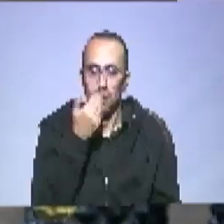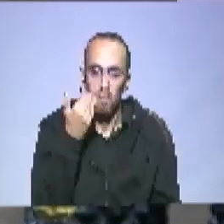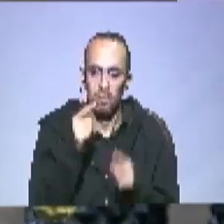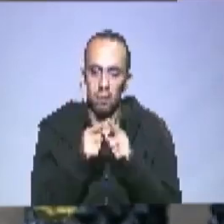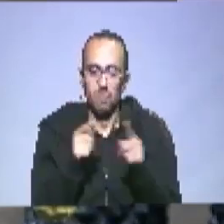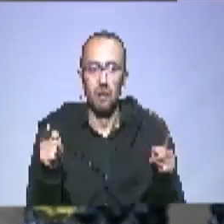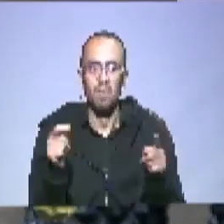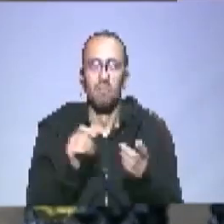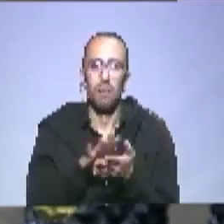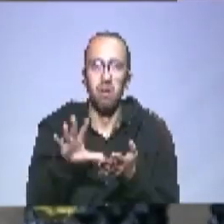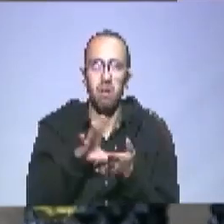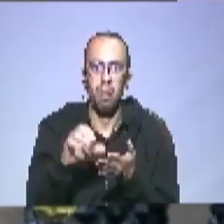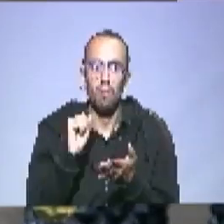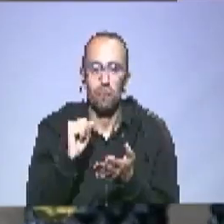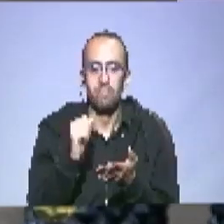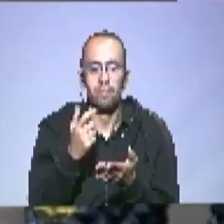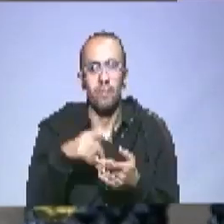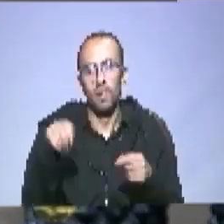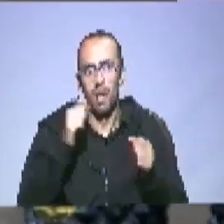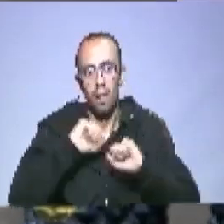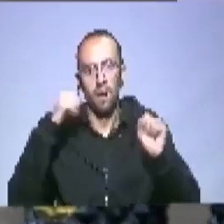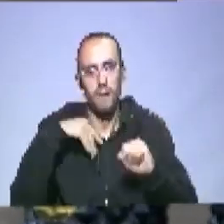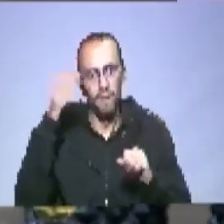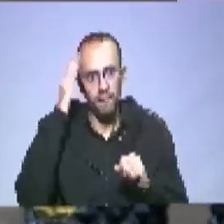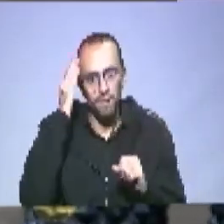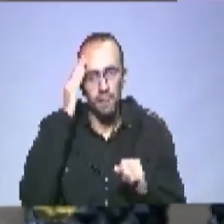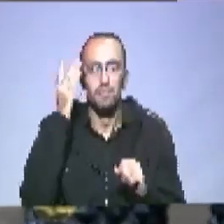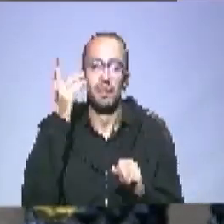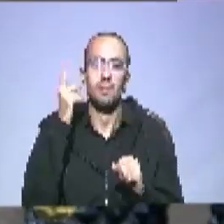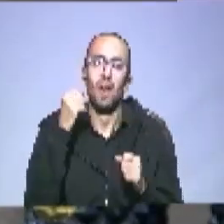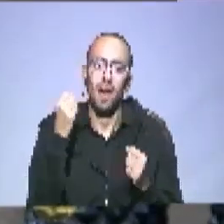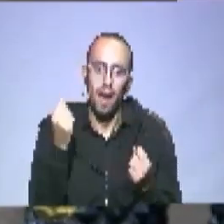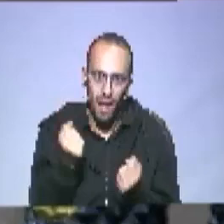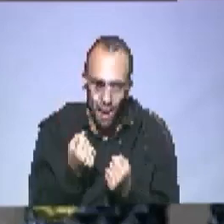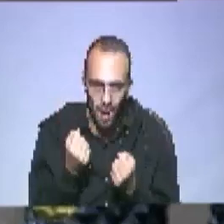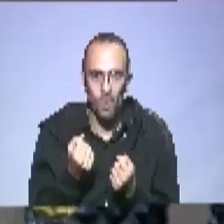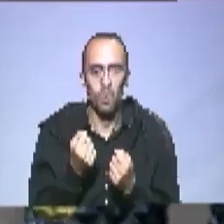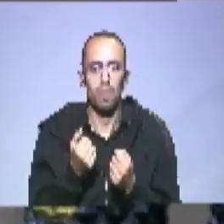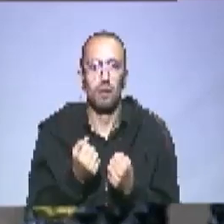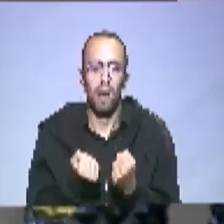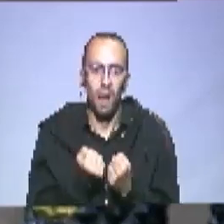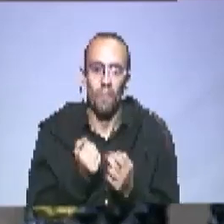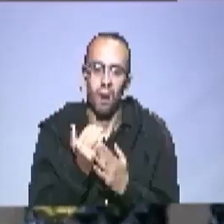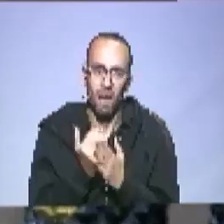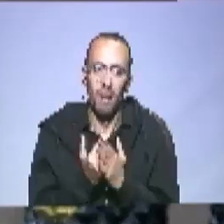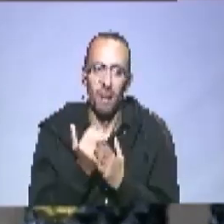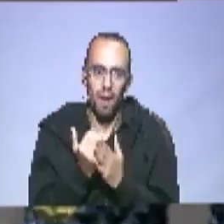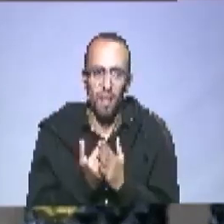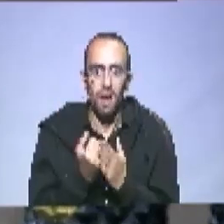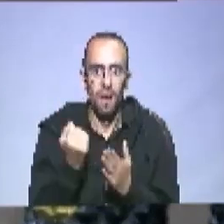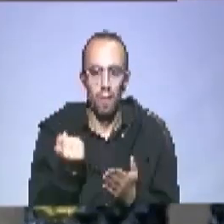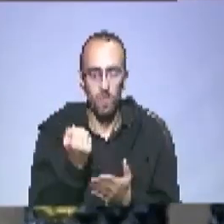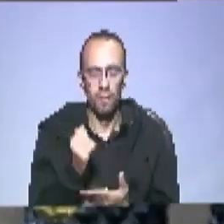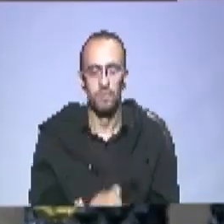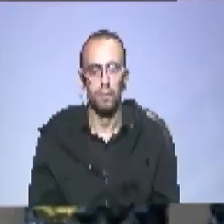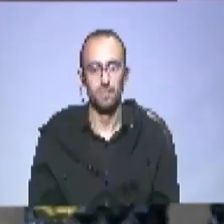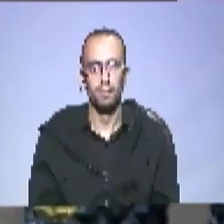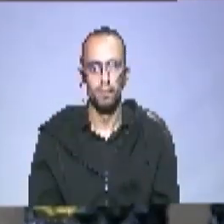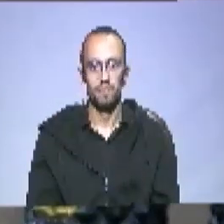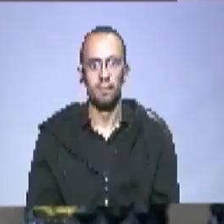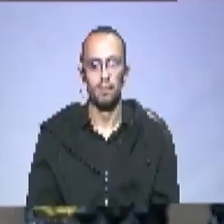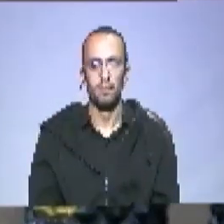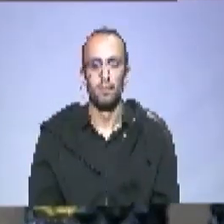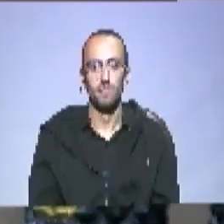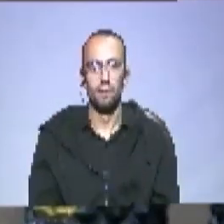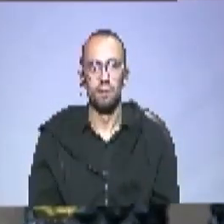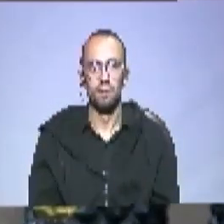من المصاريف، مع ان برضو الدنيا يعني مش قد كده، بس ان احنا بنحاول ان احنا نكمل